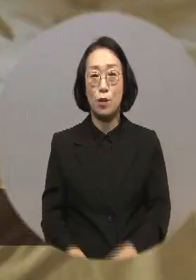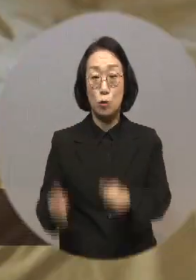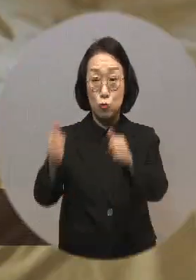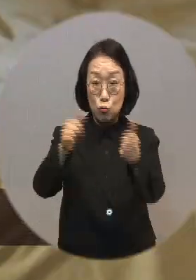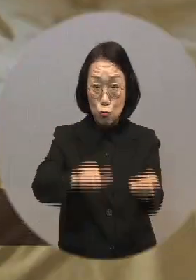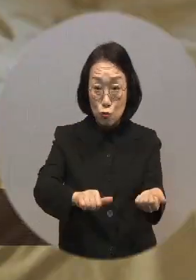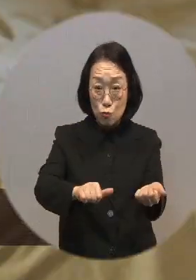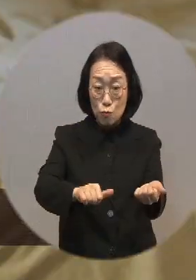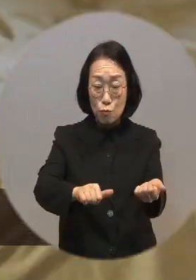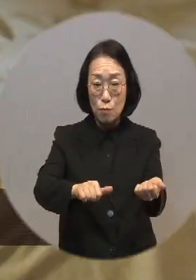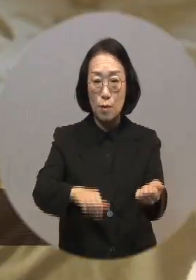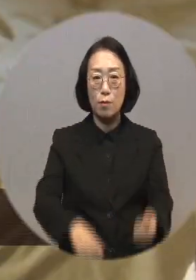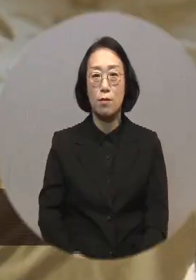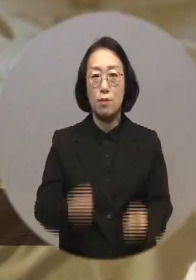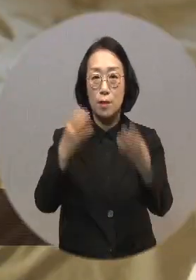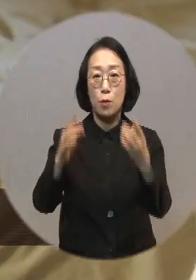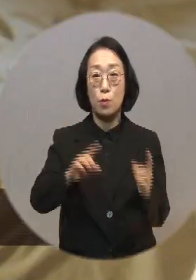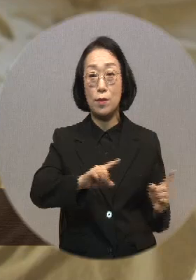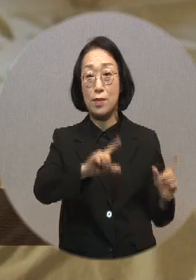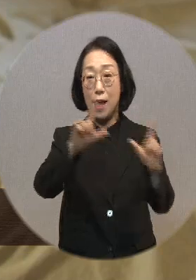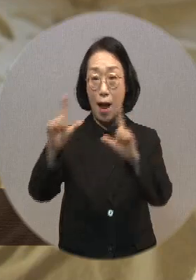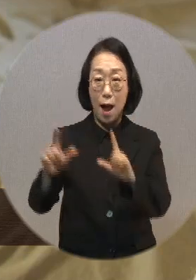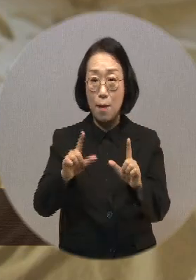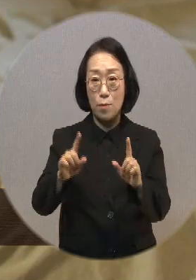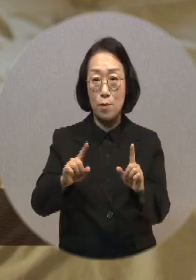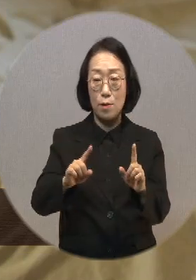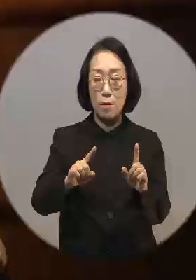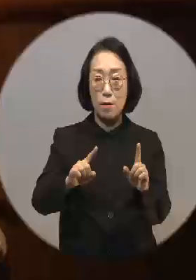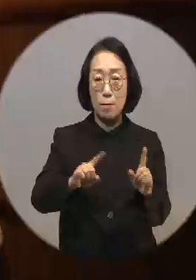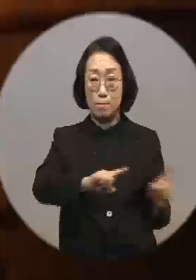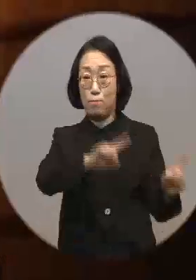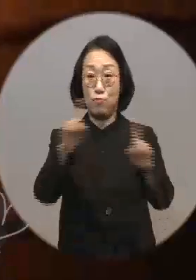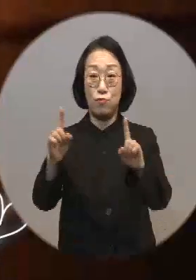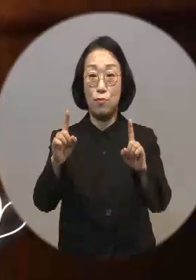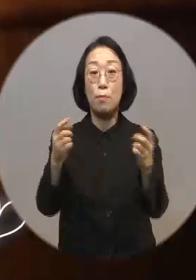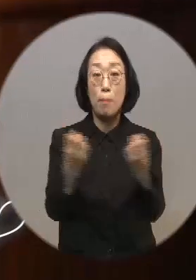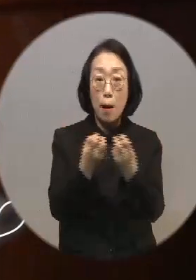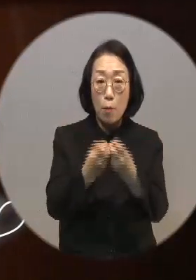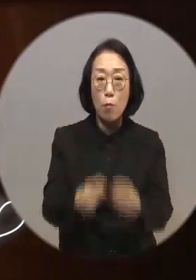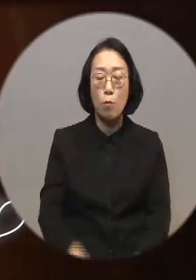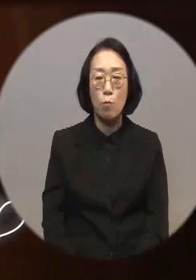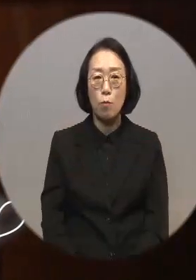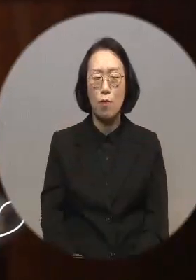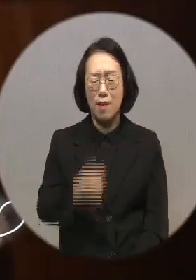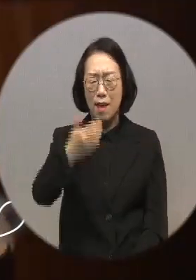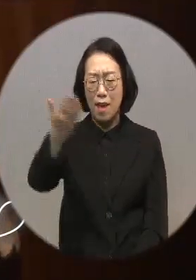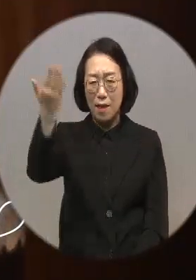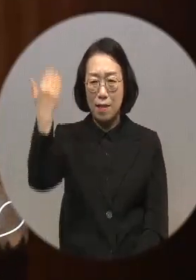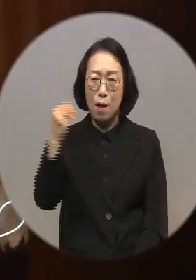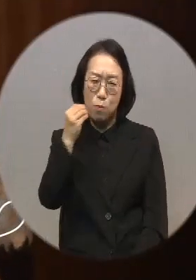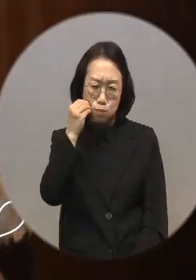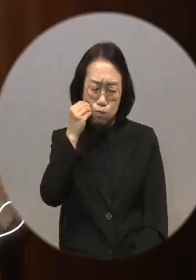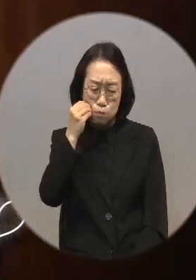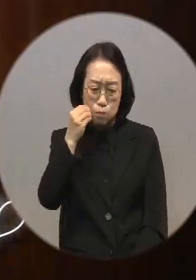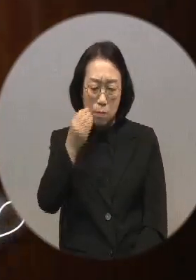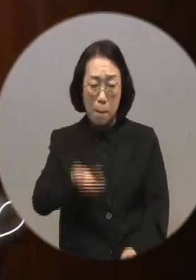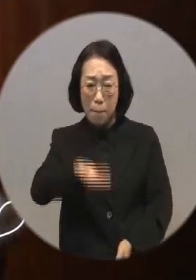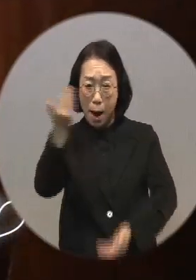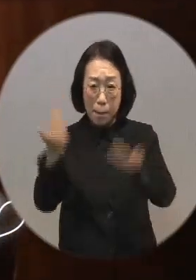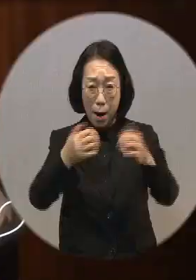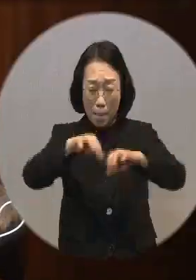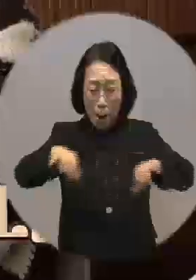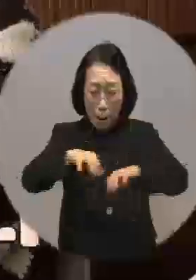죽음에서 새로운 삶을 끄집어내는 직업을 갖고 계신데요. 고고학자의 가장 큰 매력이라면 뭐가